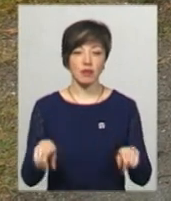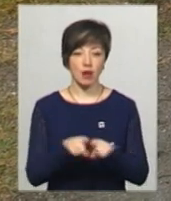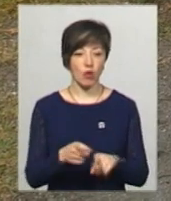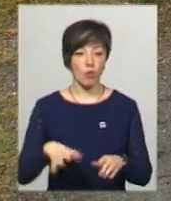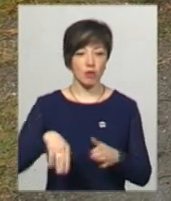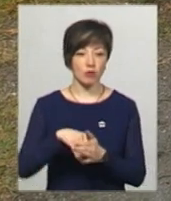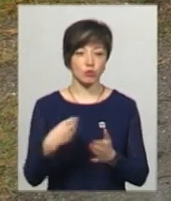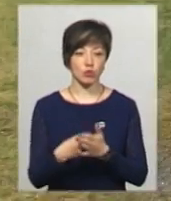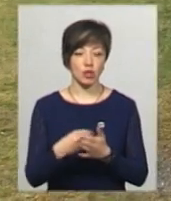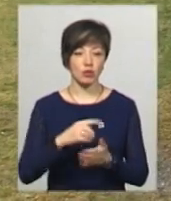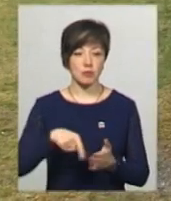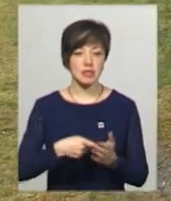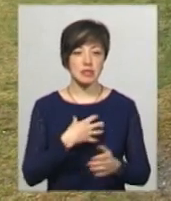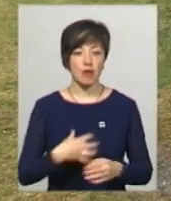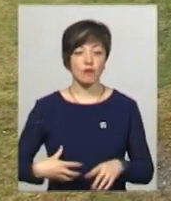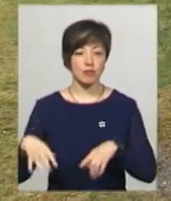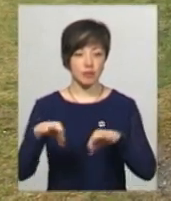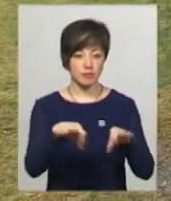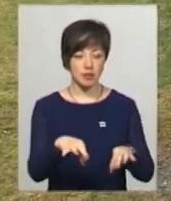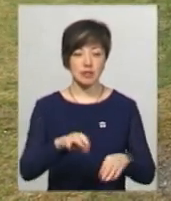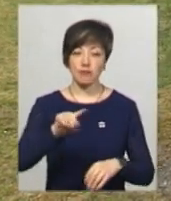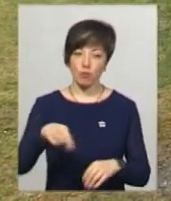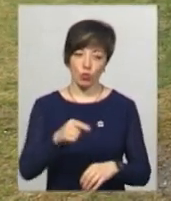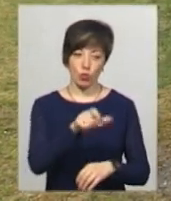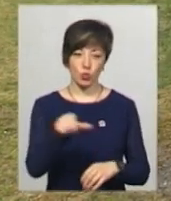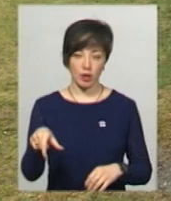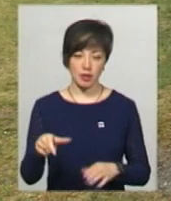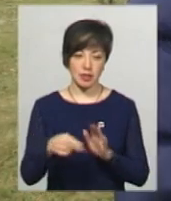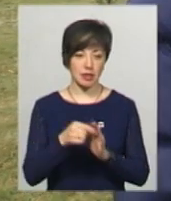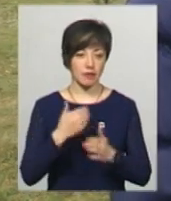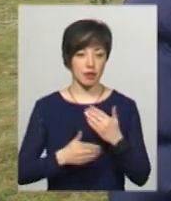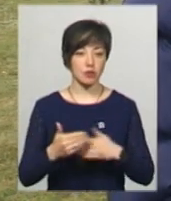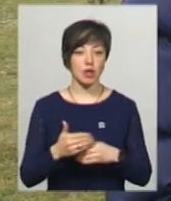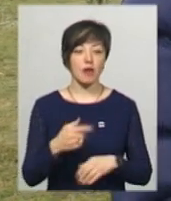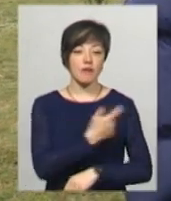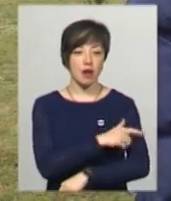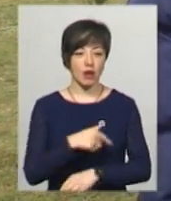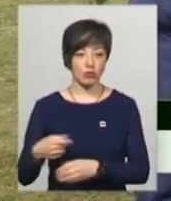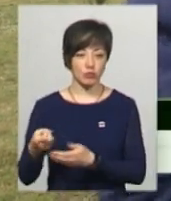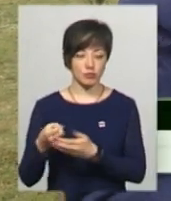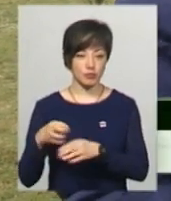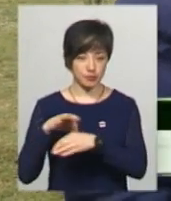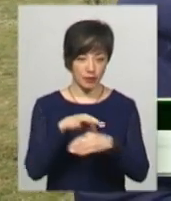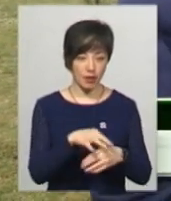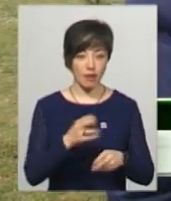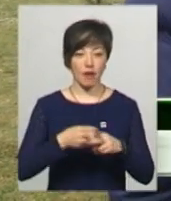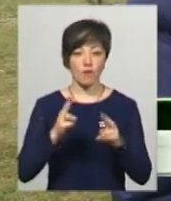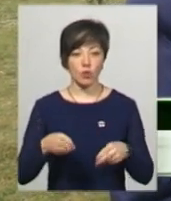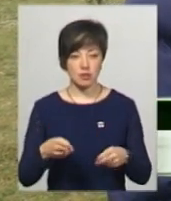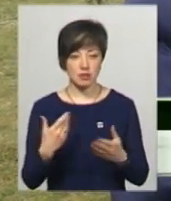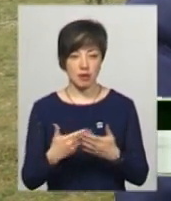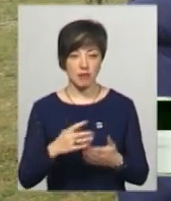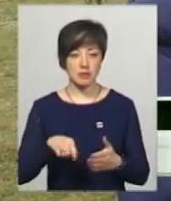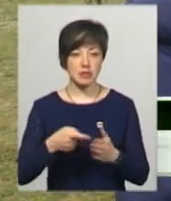оплачують з бюджету Славути. Виїжджає автівка за вимогою людей з інвалідністю. В лікарню доставляємо на вокзал, на